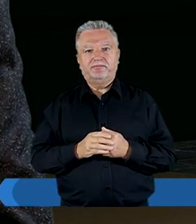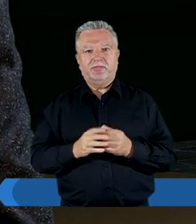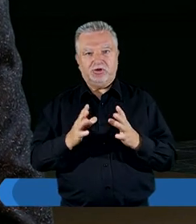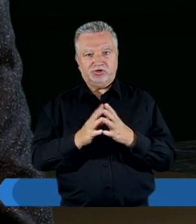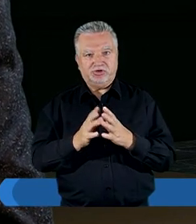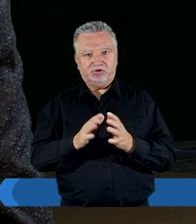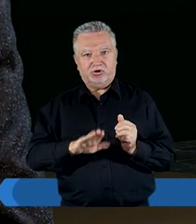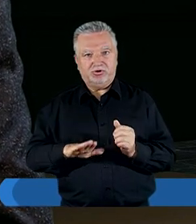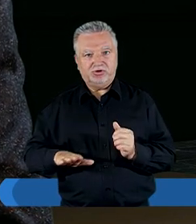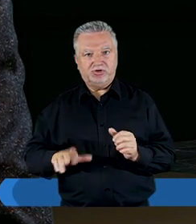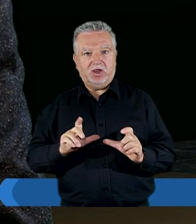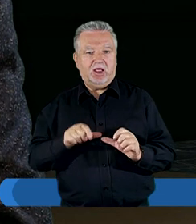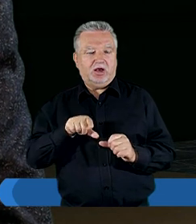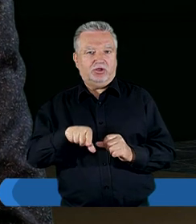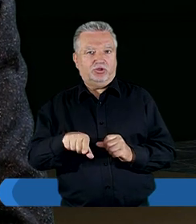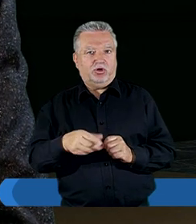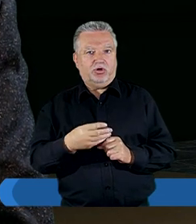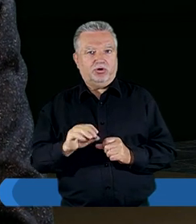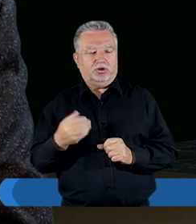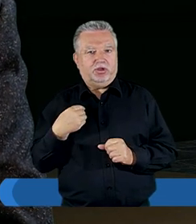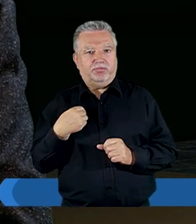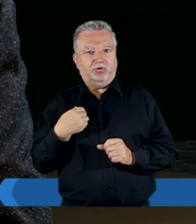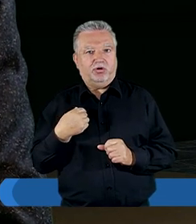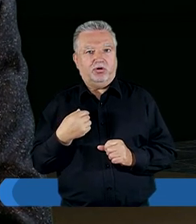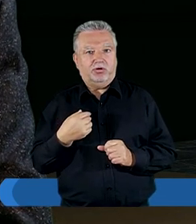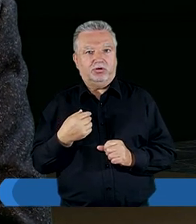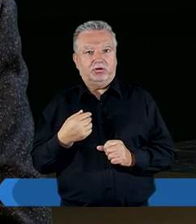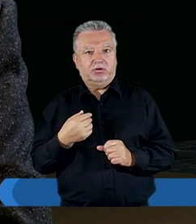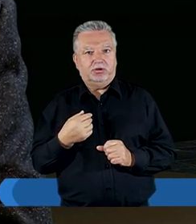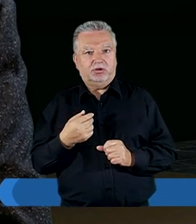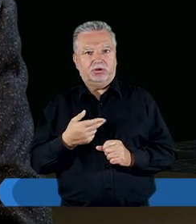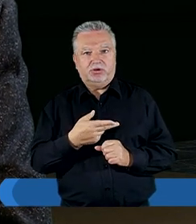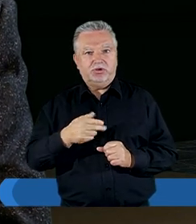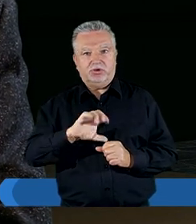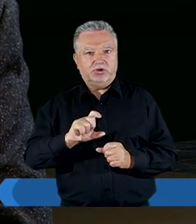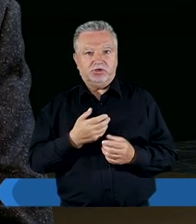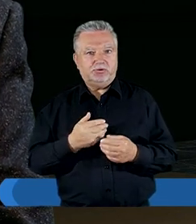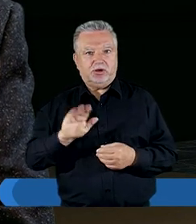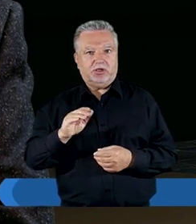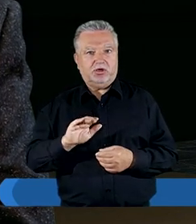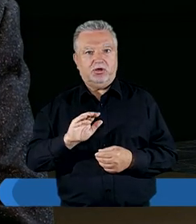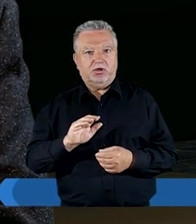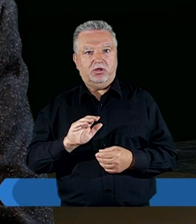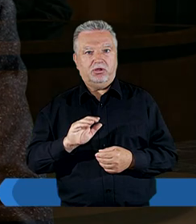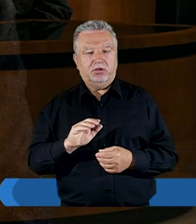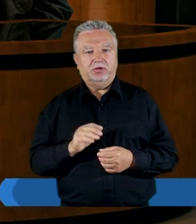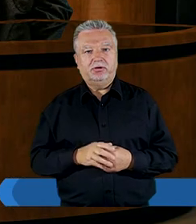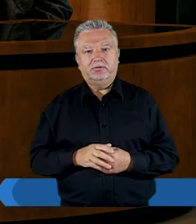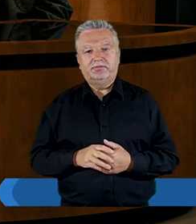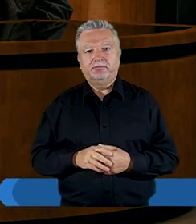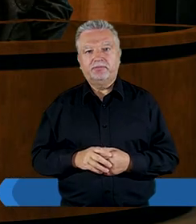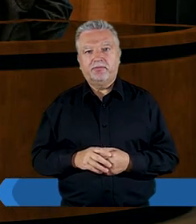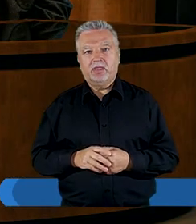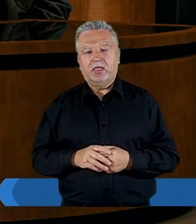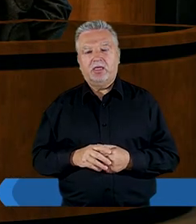10 dzieci, ale to nie było nic takiego nadzwyczajnego, nic takiego wielkiego. Mieli dużo, dużo więcej dzieci. Dobrze,